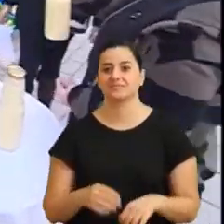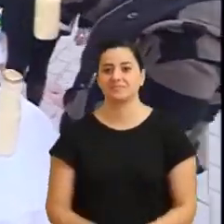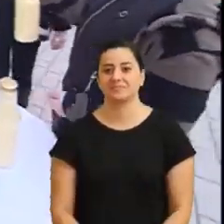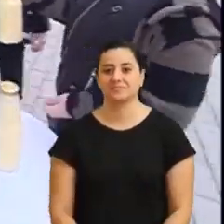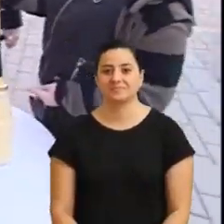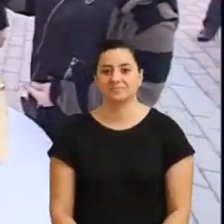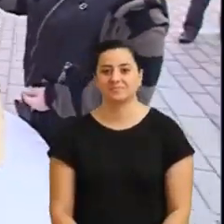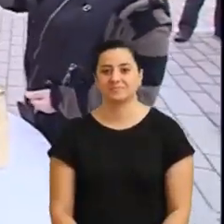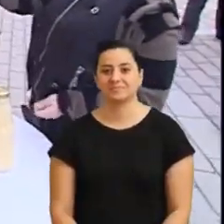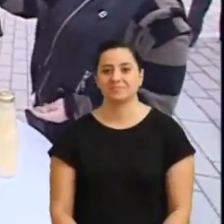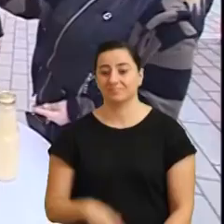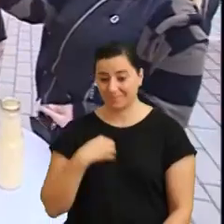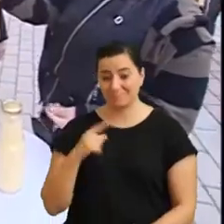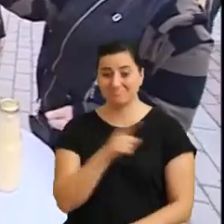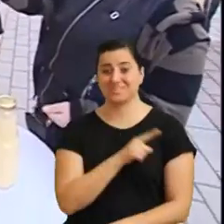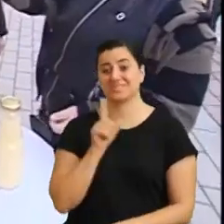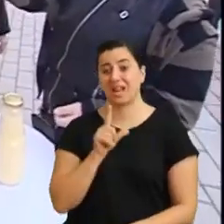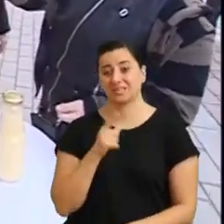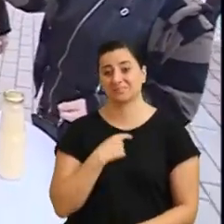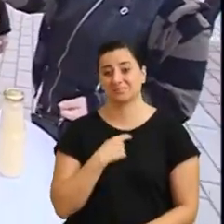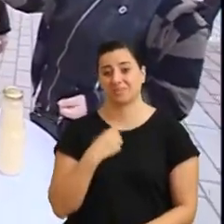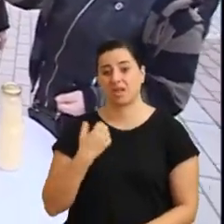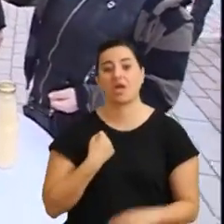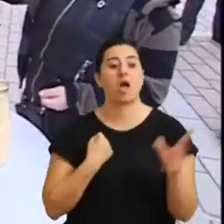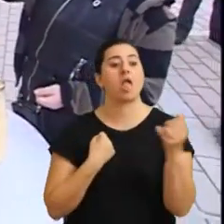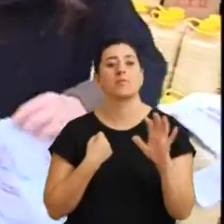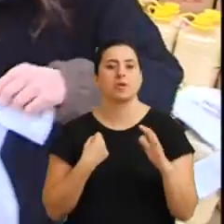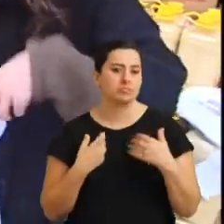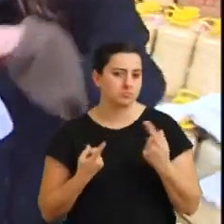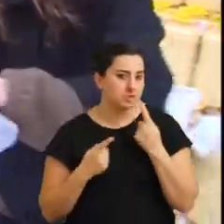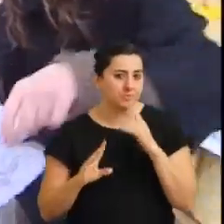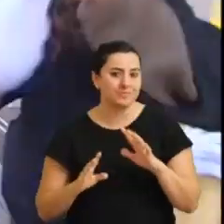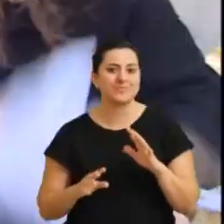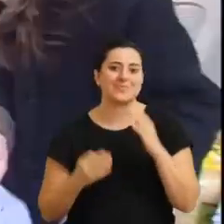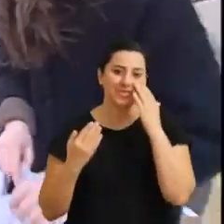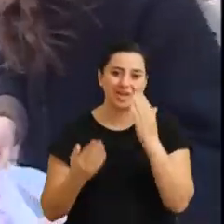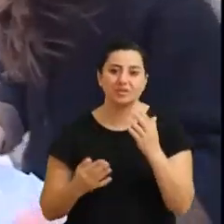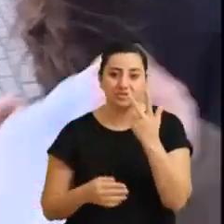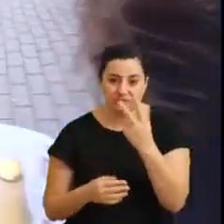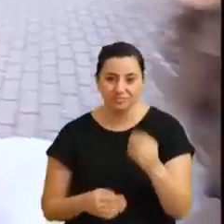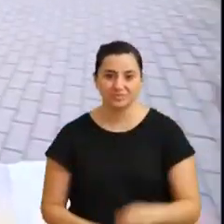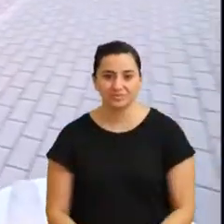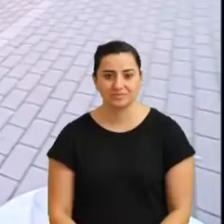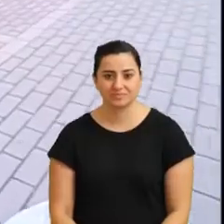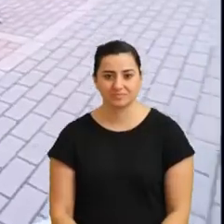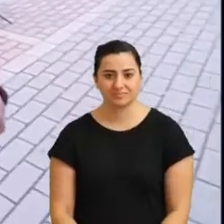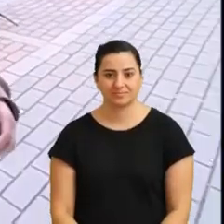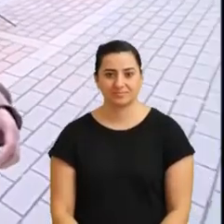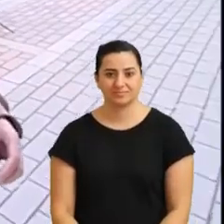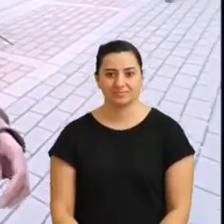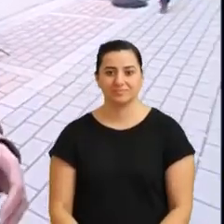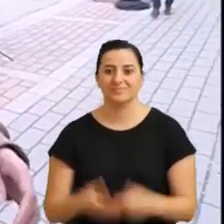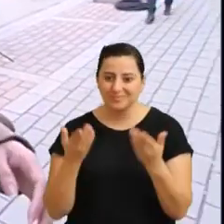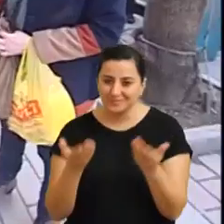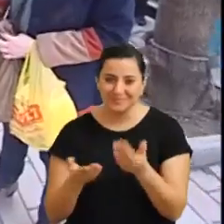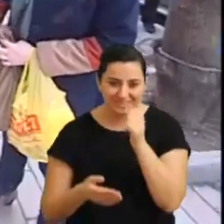tamam. Mısınız? Benim birinci olmam lazım. Hayır, çiğnemedim. Hoş geldiniz efendim. 3 liradan veriyorum efendim. Evet.